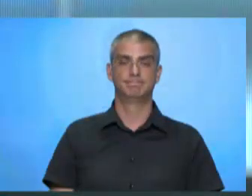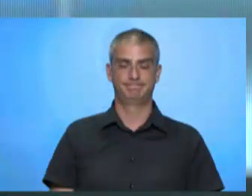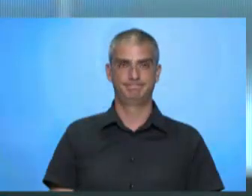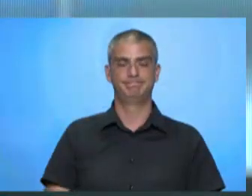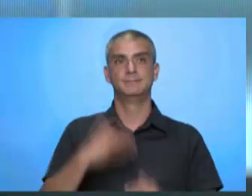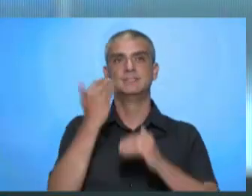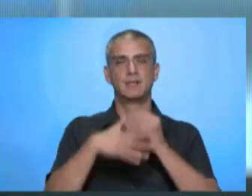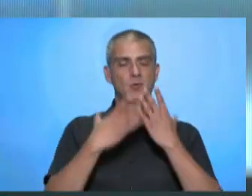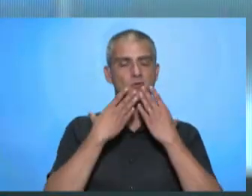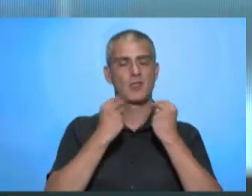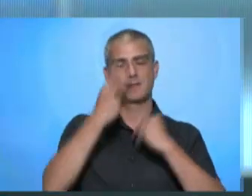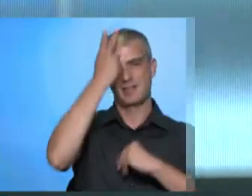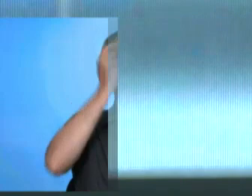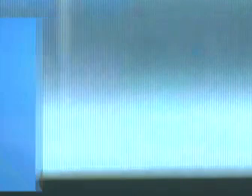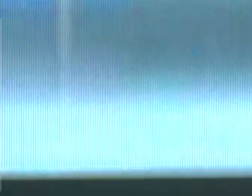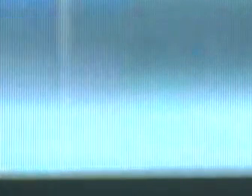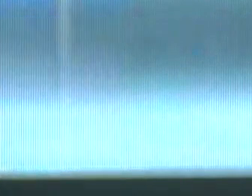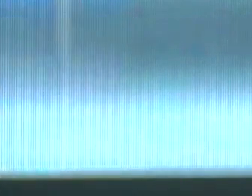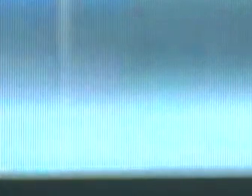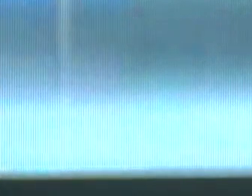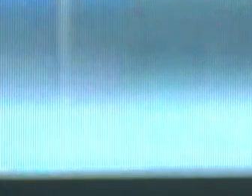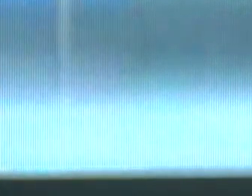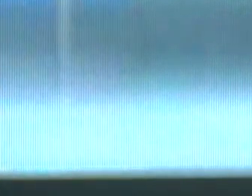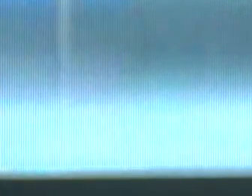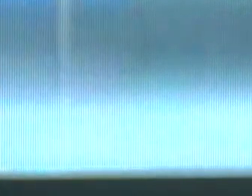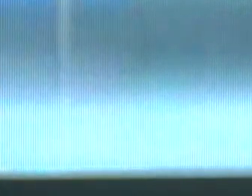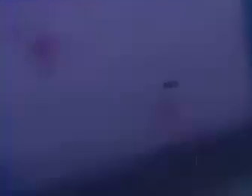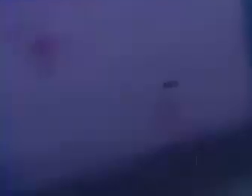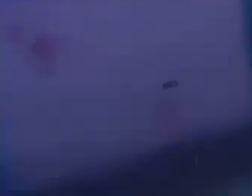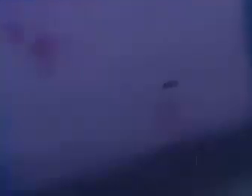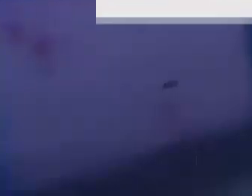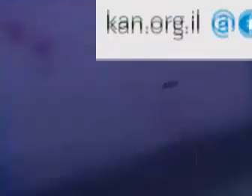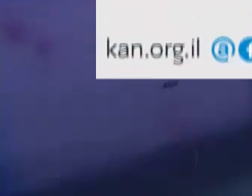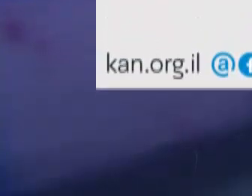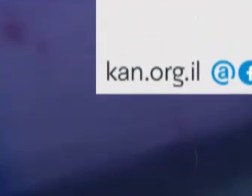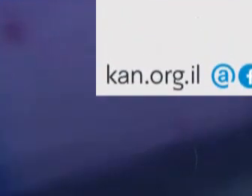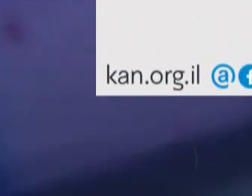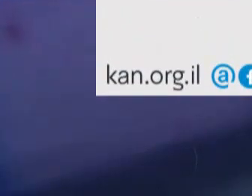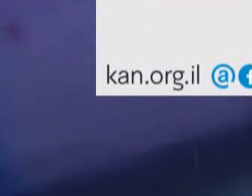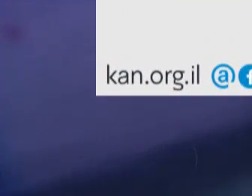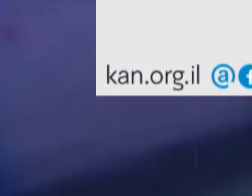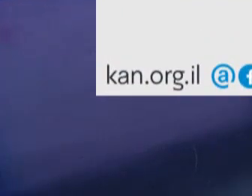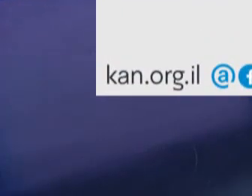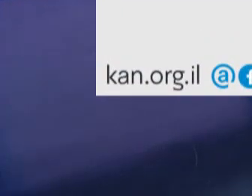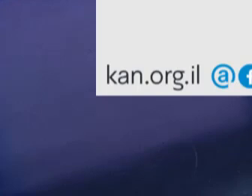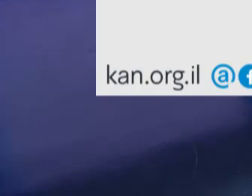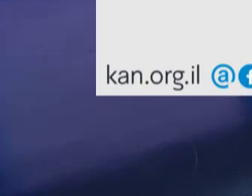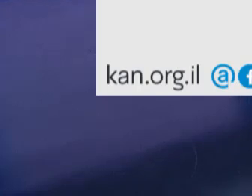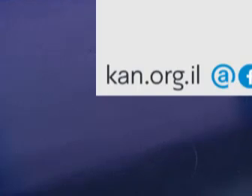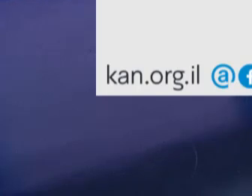22-30. סיימנו, תודה לך טלבוס עידן שליווית אותנו בשפת הסימנים, ועכשיו אנחנו אליכם, שלום, באולפן המונדיאל, ערב